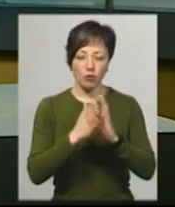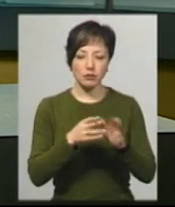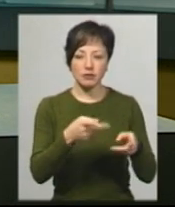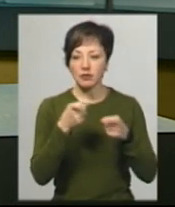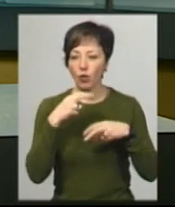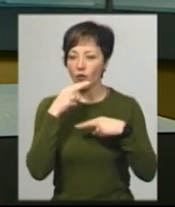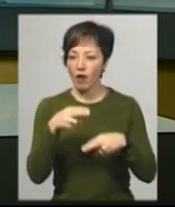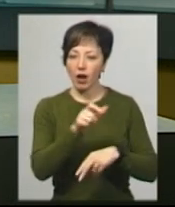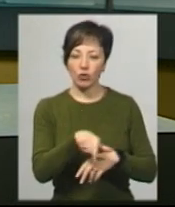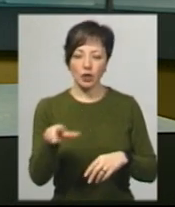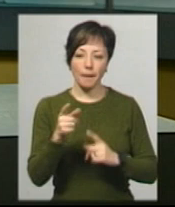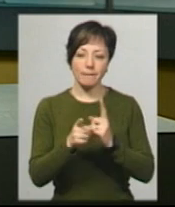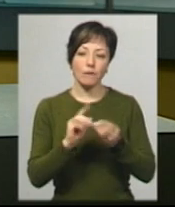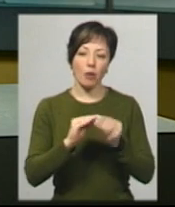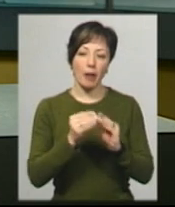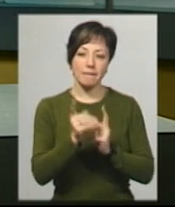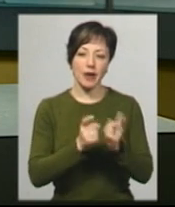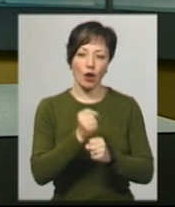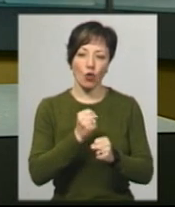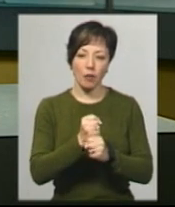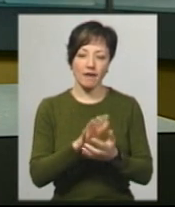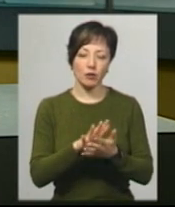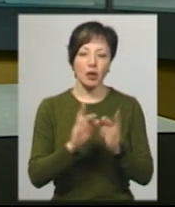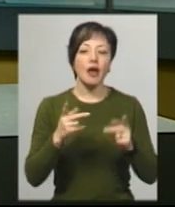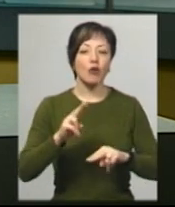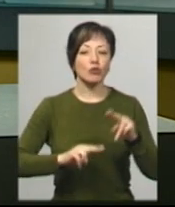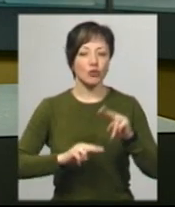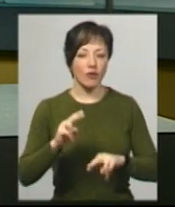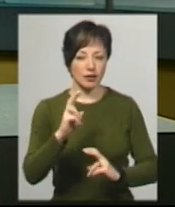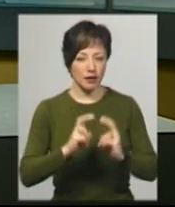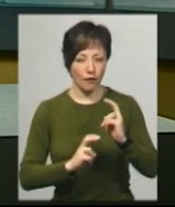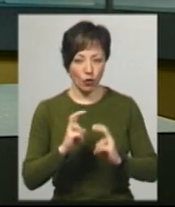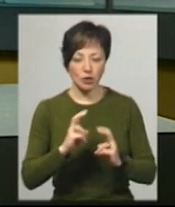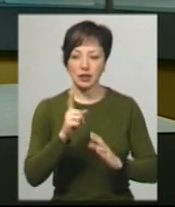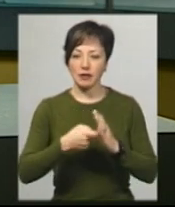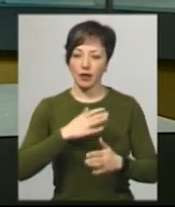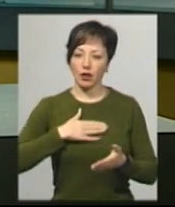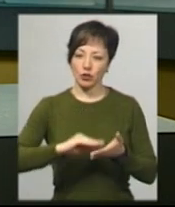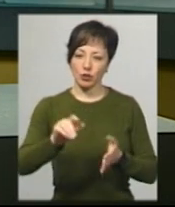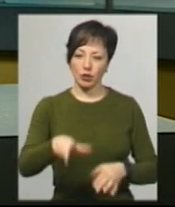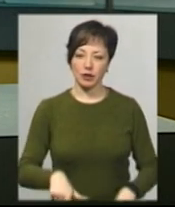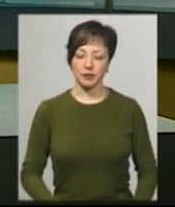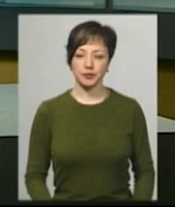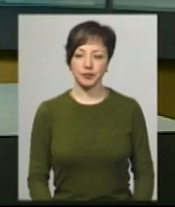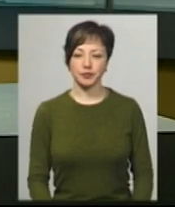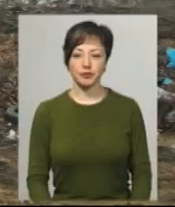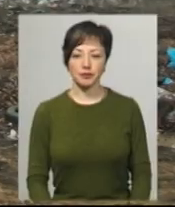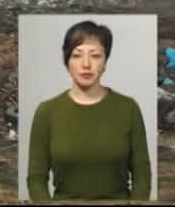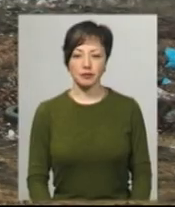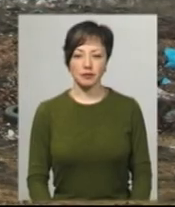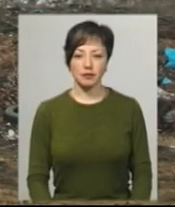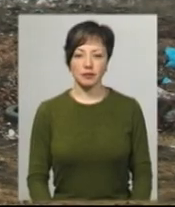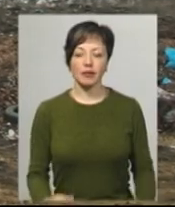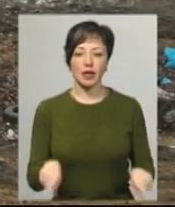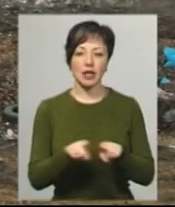до проблеми переробки відходів. Як будуватимуть у обласному центрі сміттєпереробний завод, дізнавалась Анастасія Збродова.